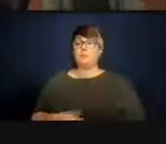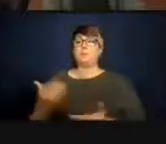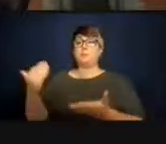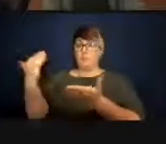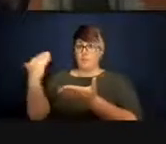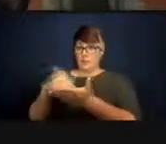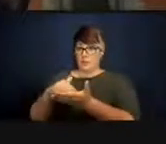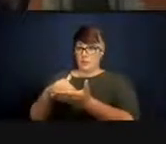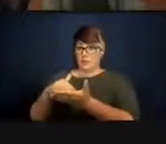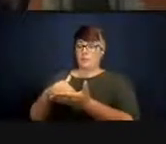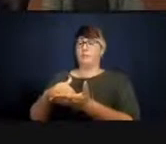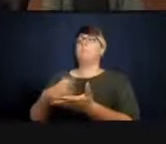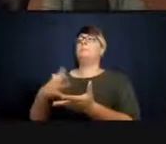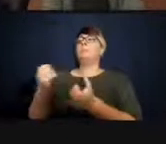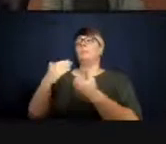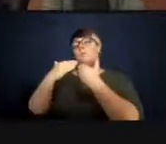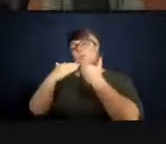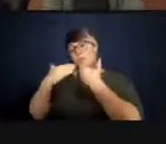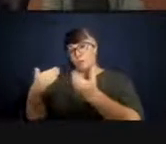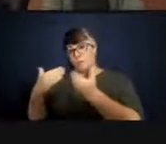iwapo atahudhuria mkutano huu.